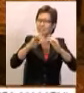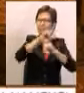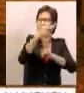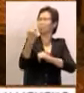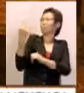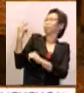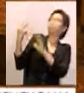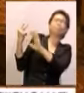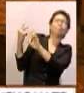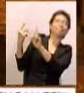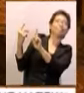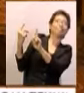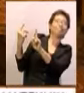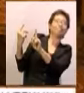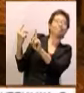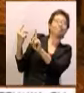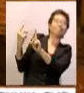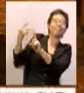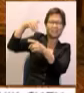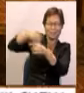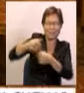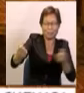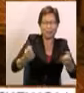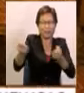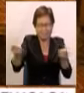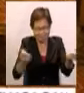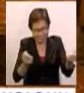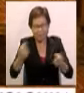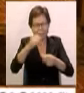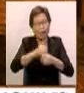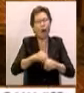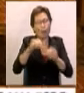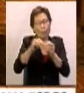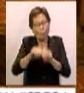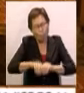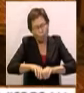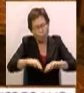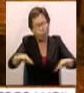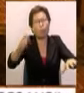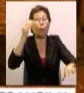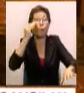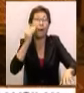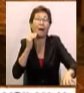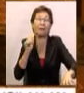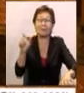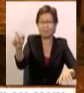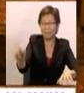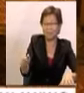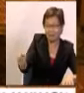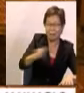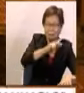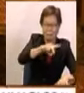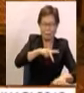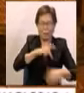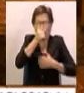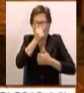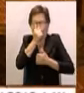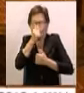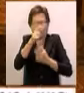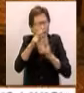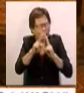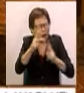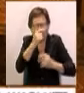lagi di dalam industri ini, malah semakin berkembang. Dan Tun Dr. Mahathir sendiri yang turut memiliki minat